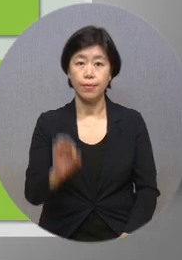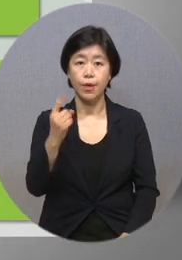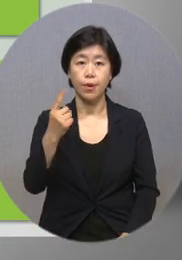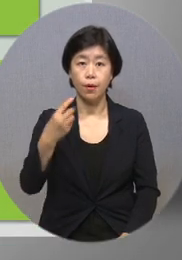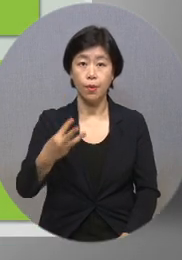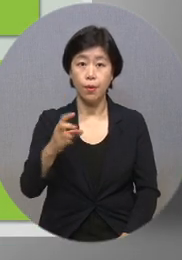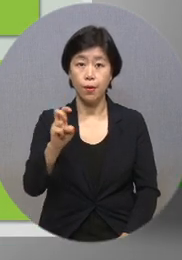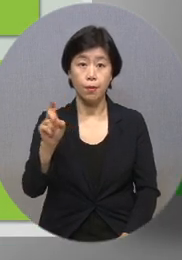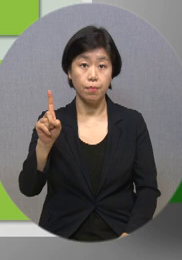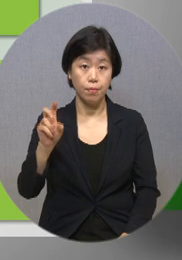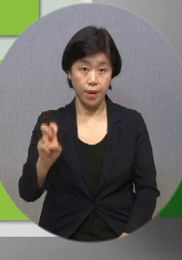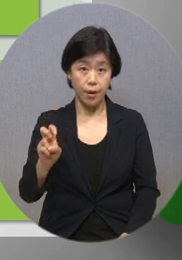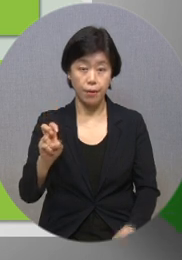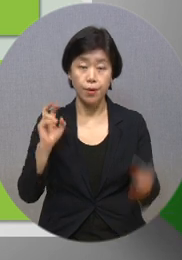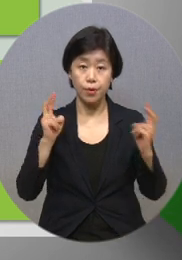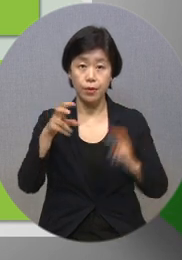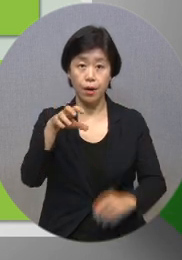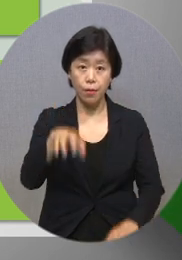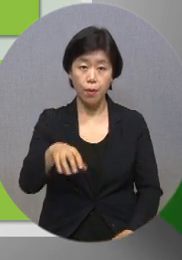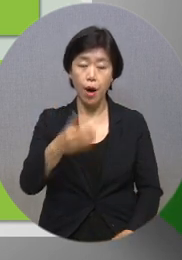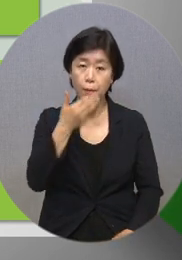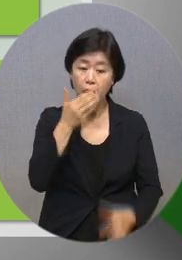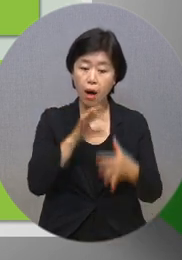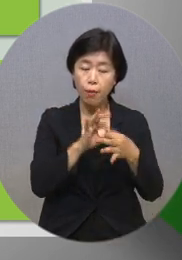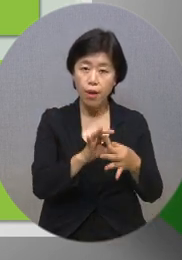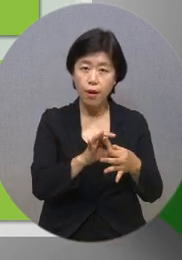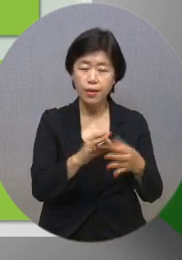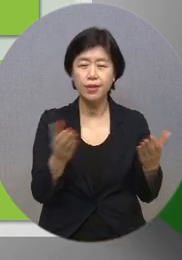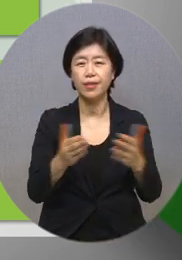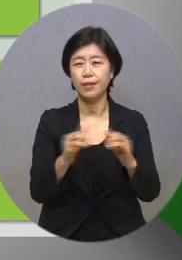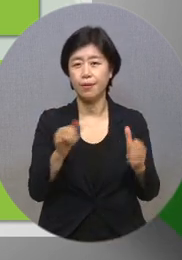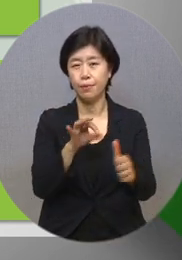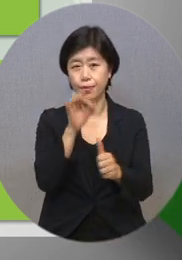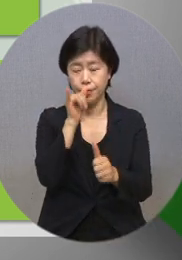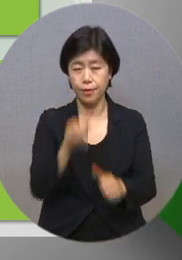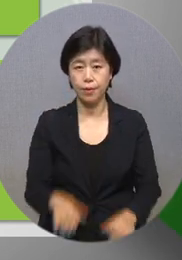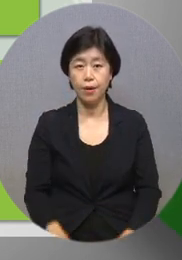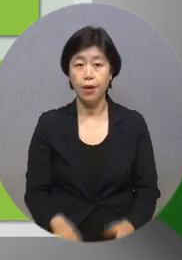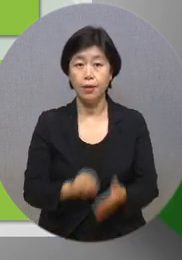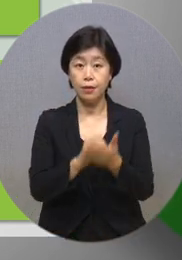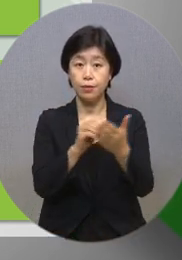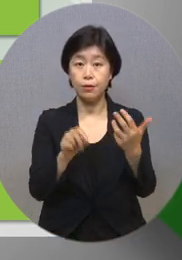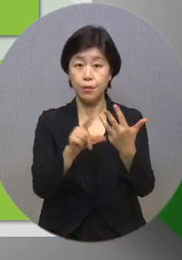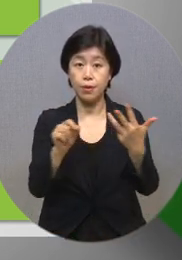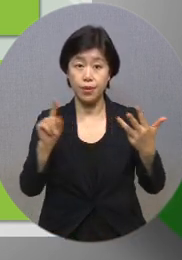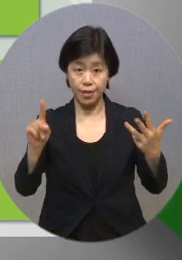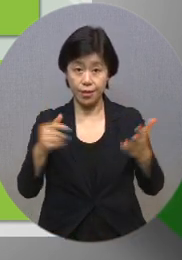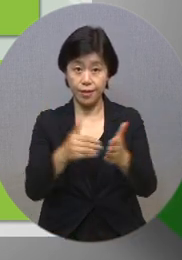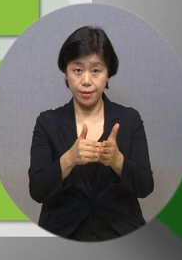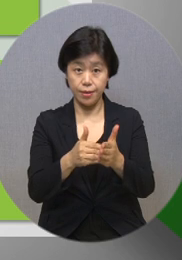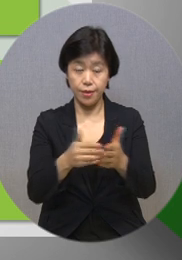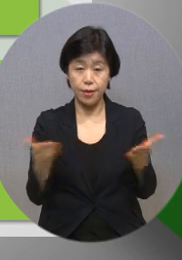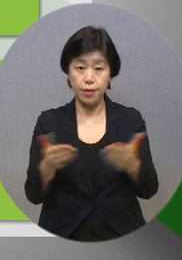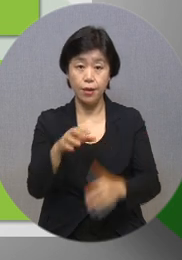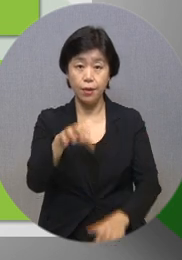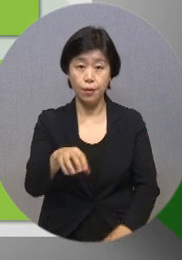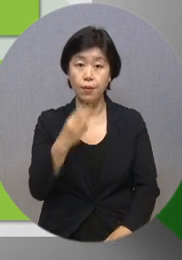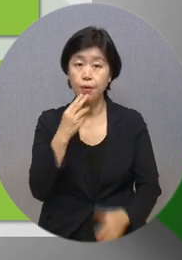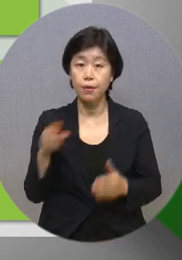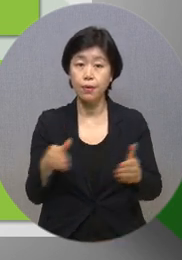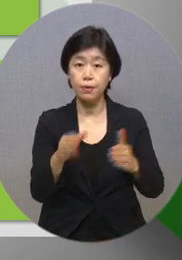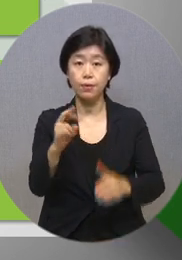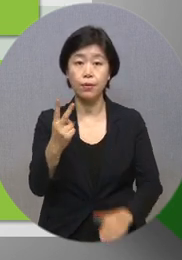주식회사 울맘에서 식품 분야 단순종사원을 모집합니다. 접수마감일은 8월 1일까지며 근무지는